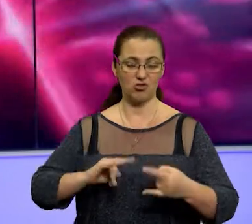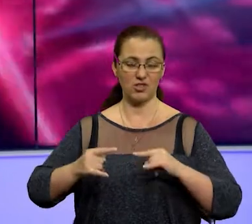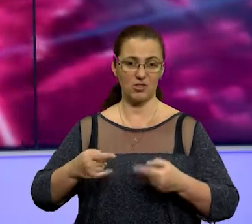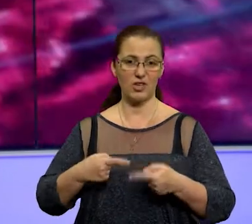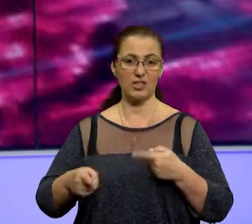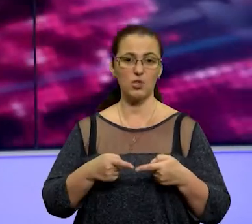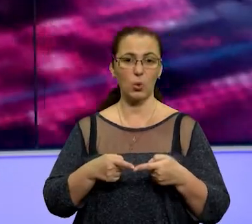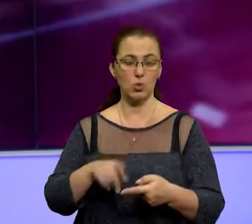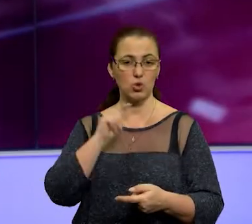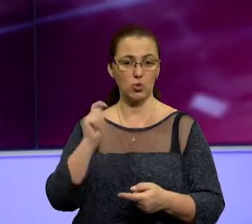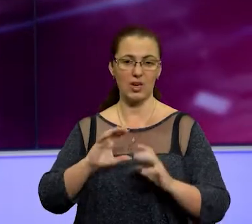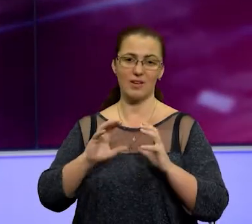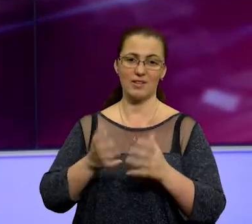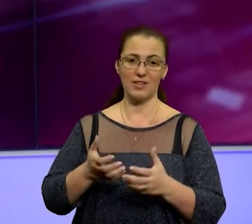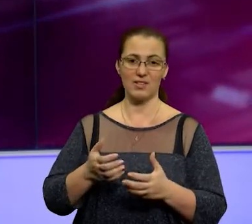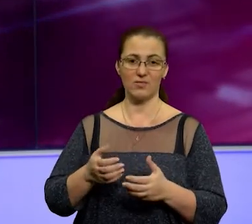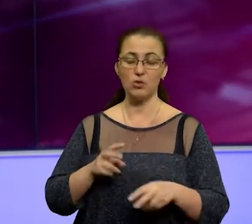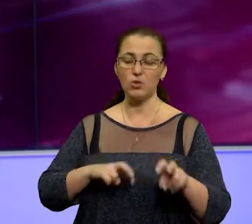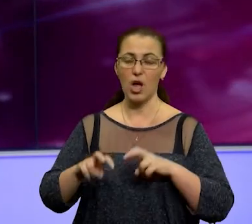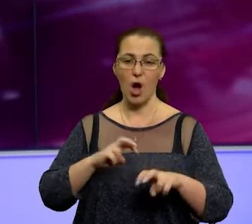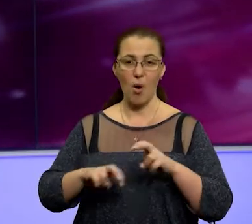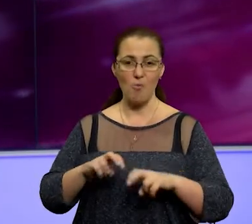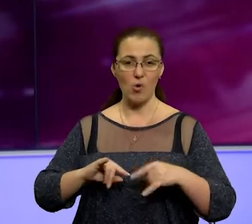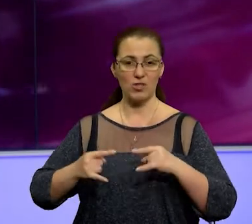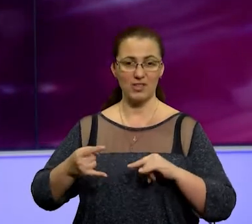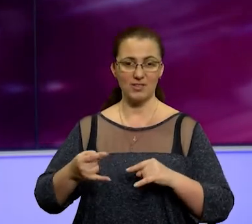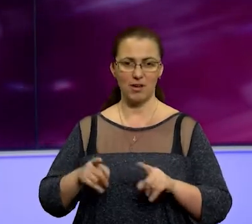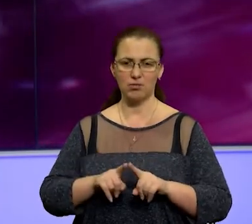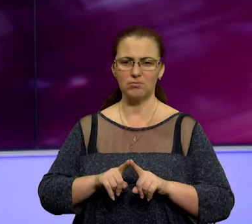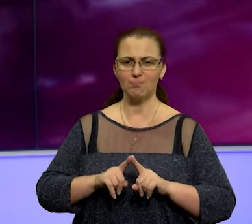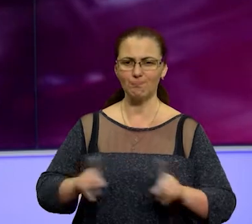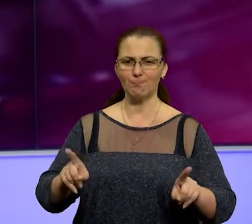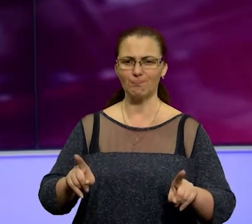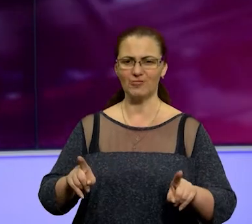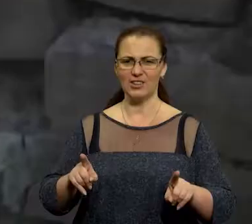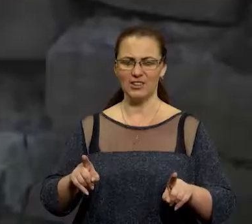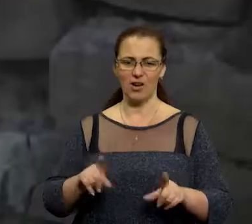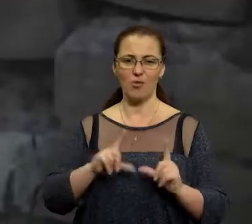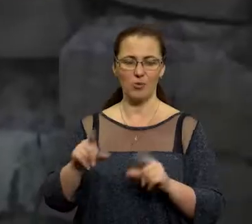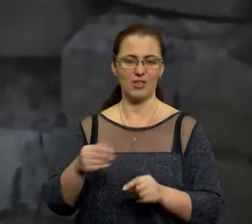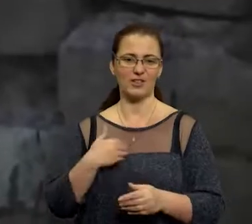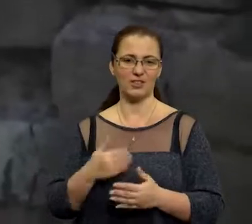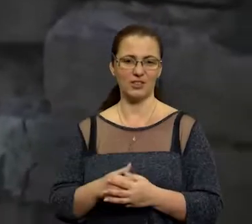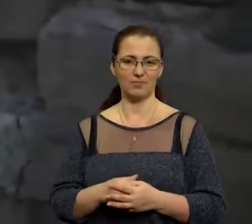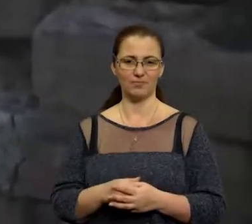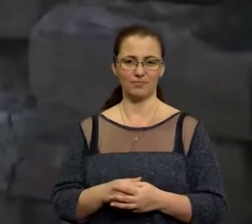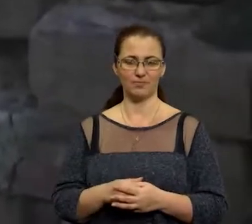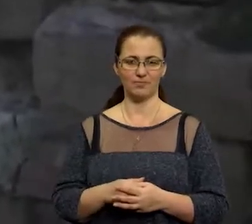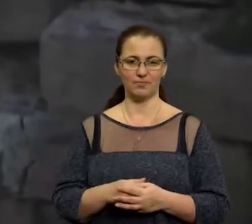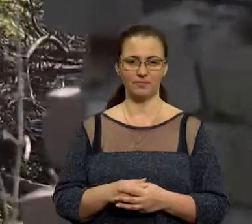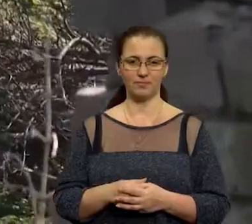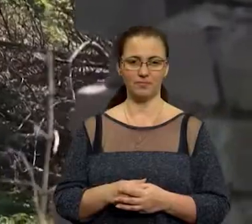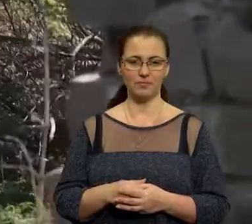куточків України та світу. На пошуки експонатів з нетиповим колекціонером вирушили наші журналісти. Це Олександр Волков.